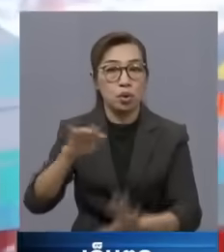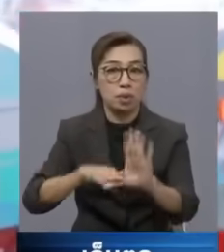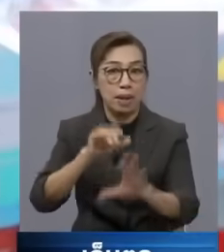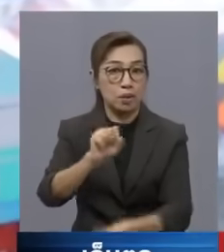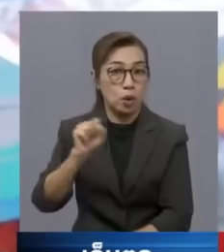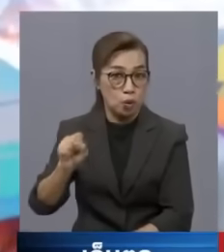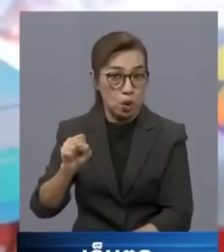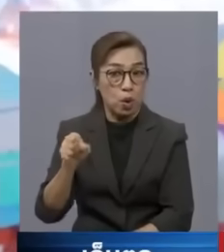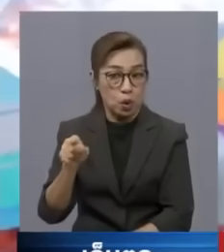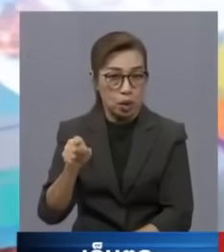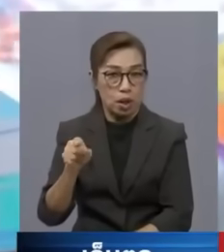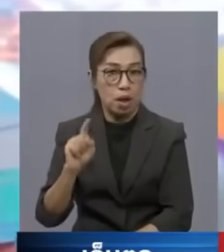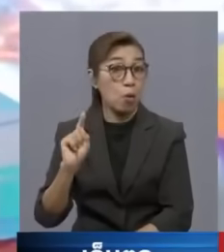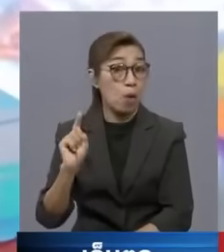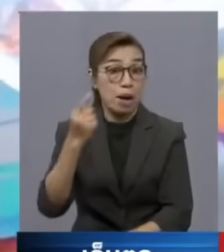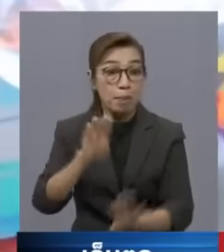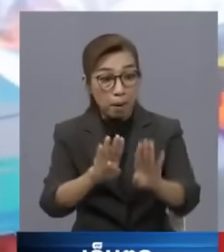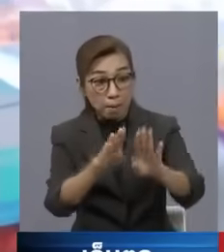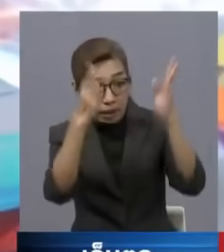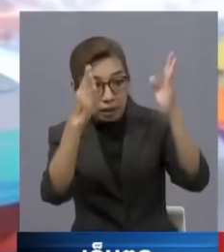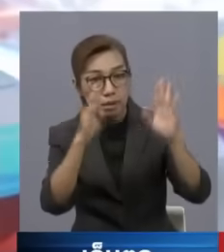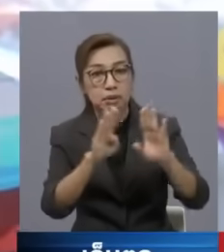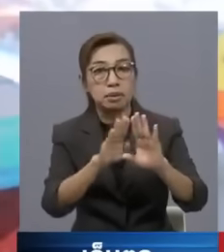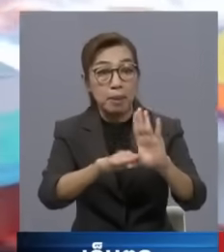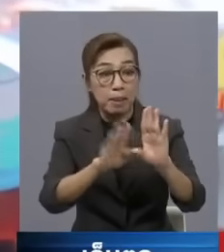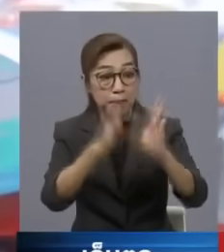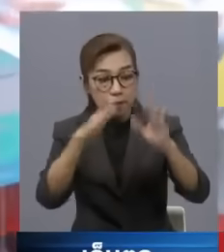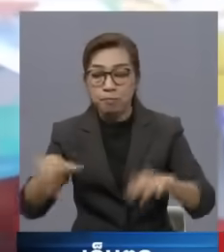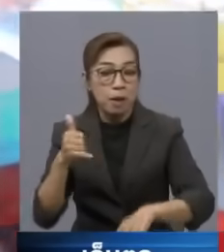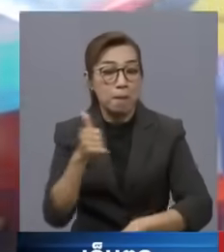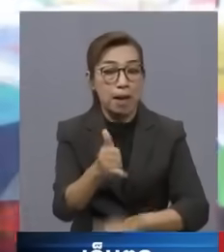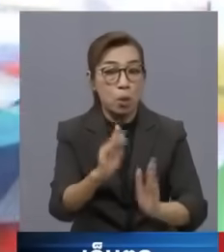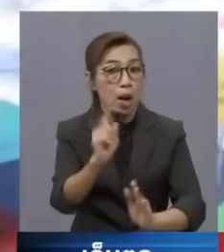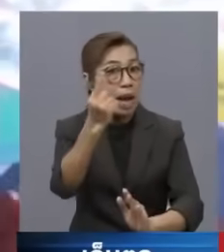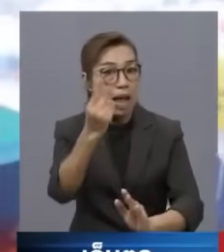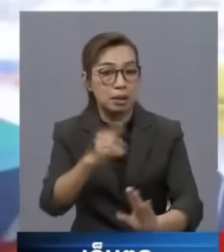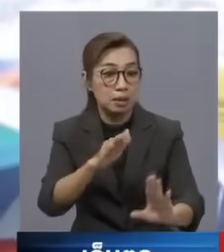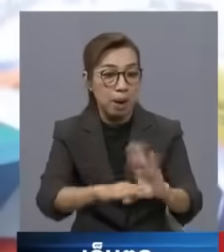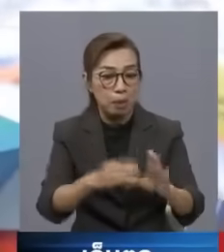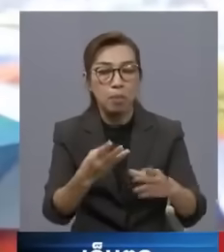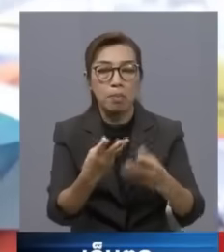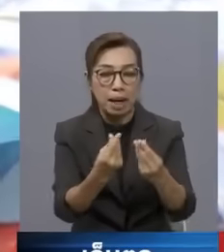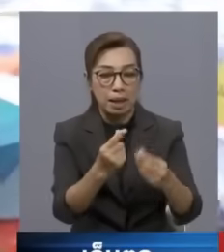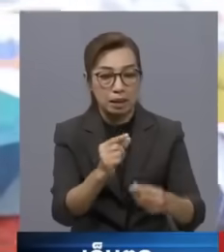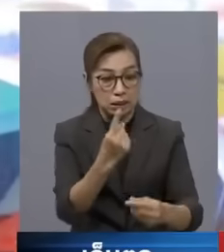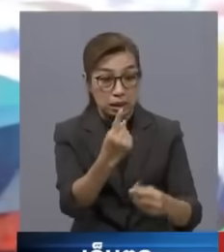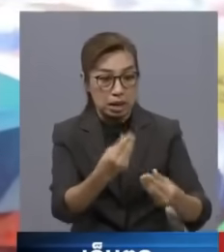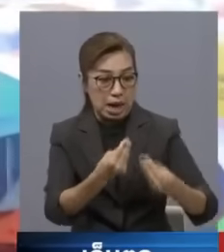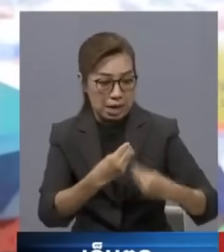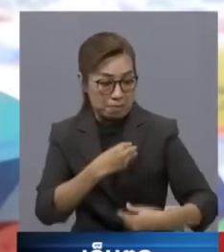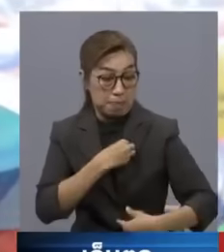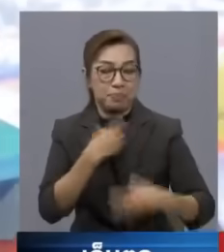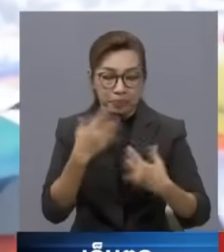ตั้งแต่วันแรกก็คือไปวันแรกที่เปิดรับสมัครเลยอ่ะครับได้หมายเลข 1พอได้หมายเลขปุ๊บก็ติดป้ายหาเสียง